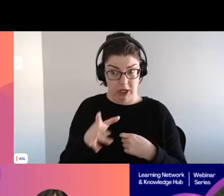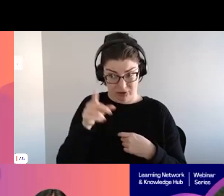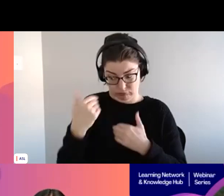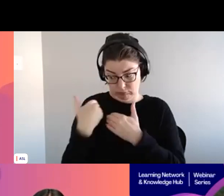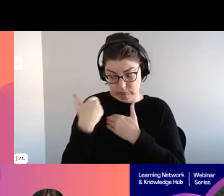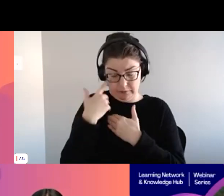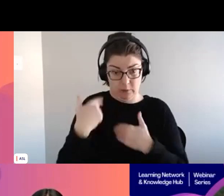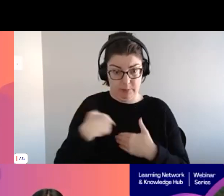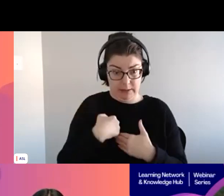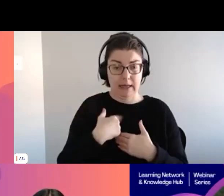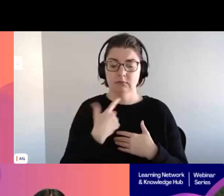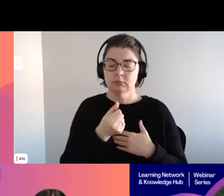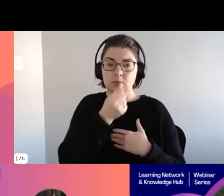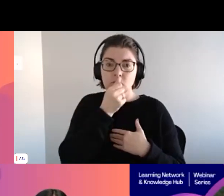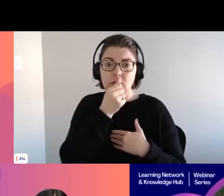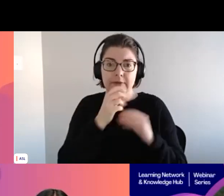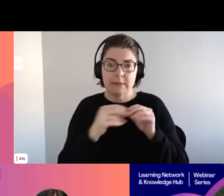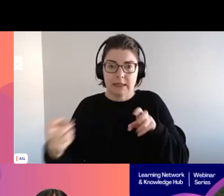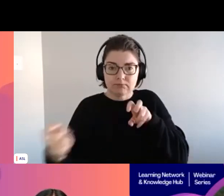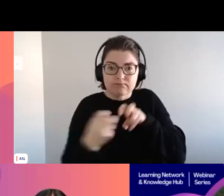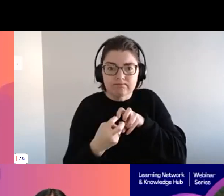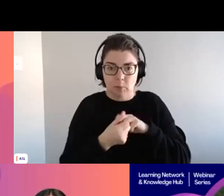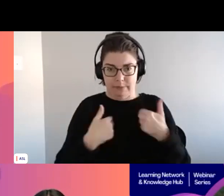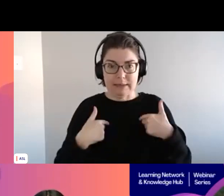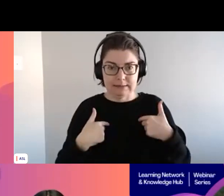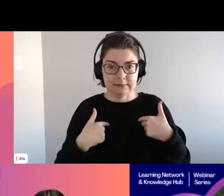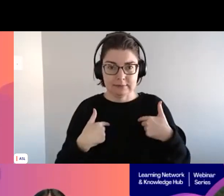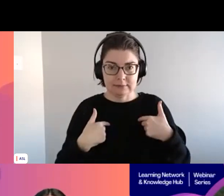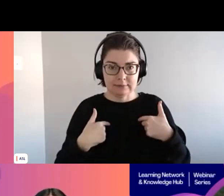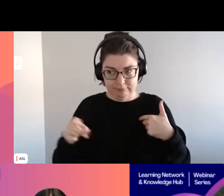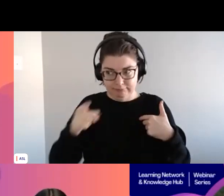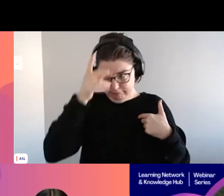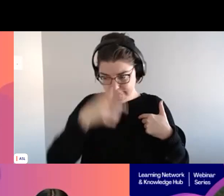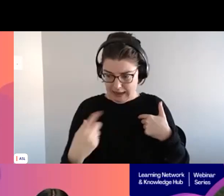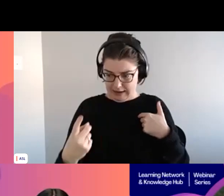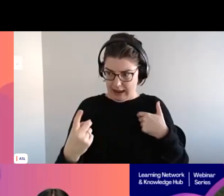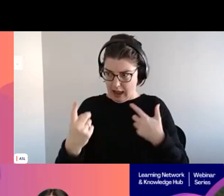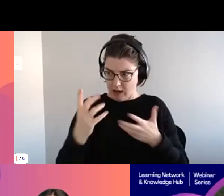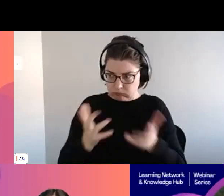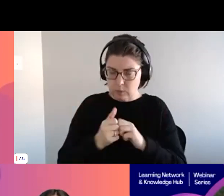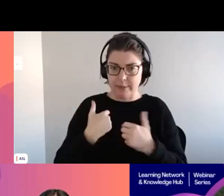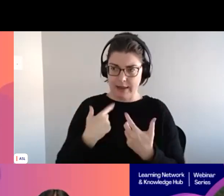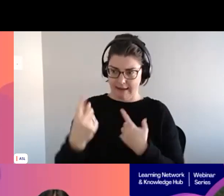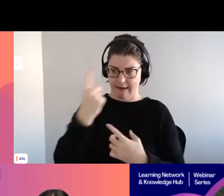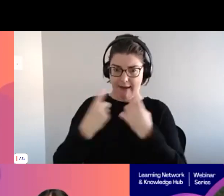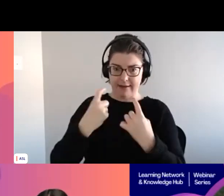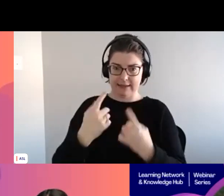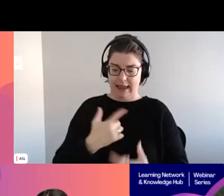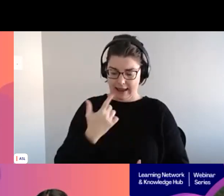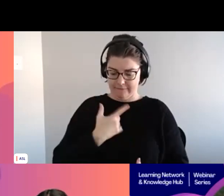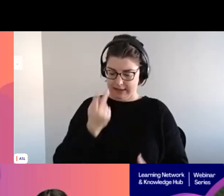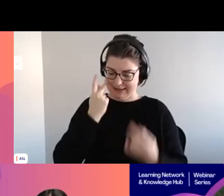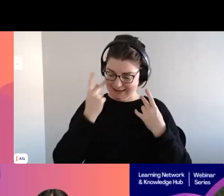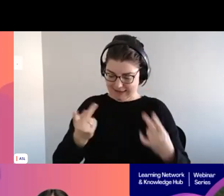juge qui traitait mon affaire avait rencontré m'avait rencontré en privé il m'avait parlé m'a proposé des questions et